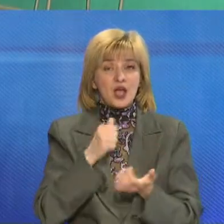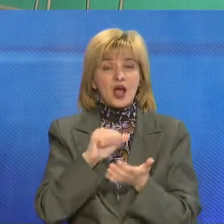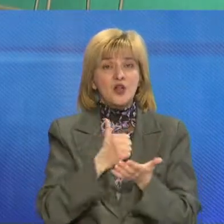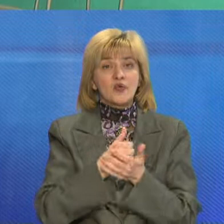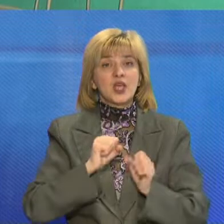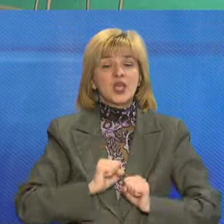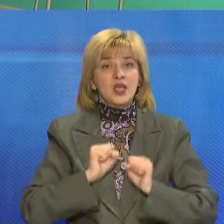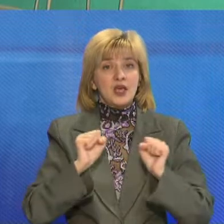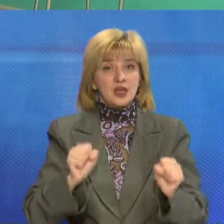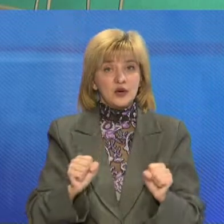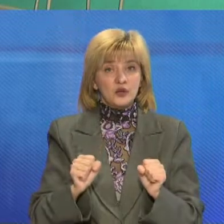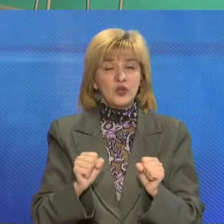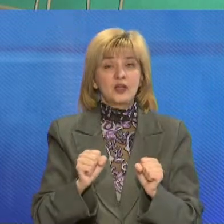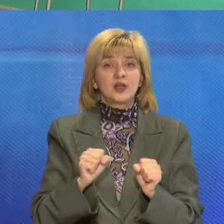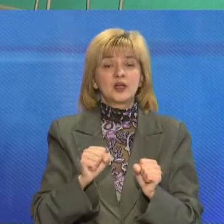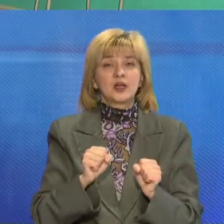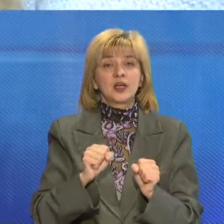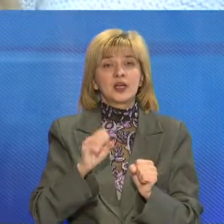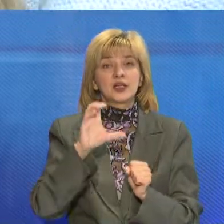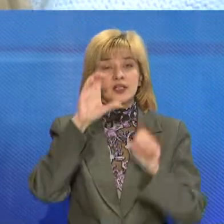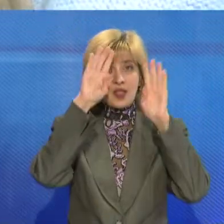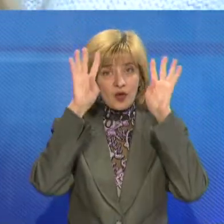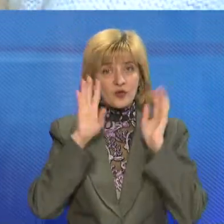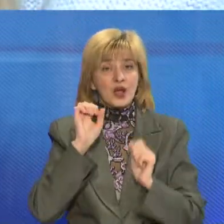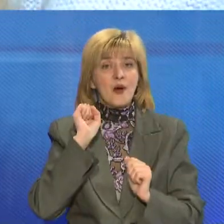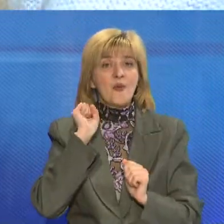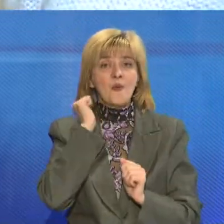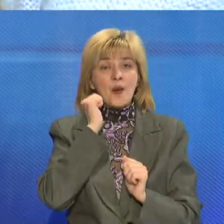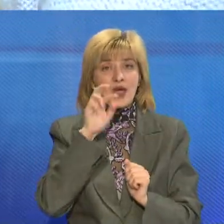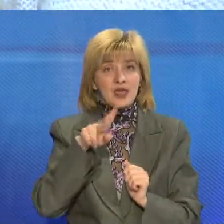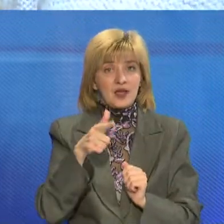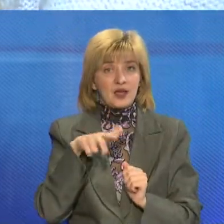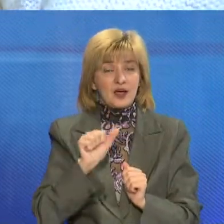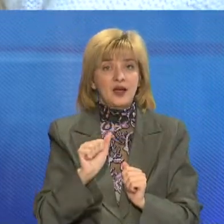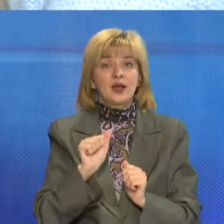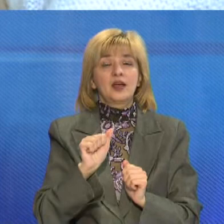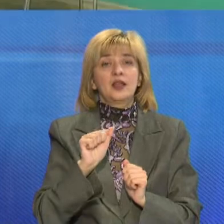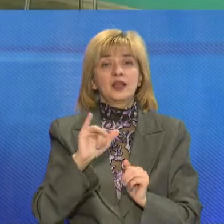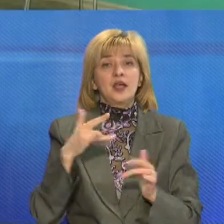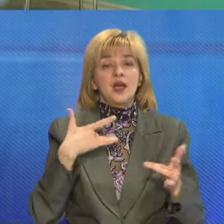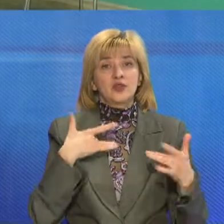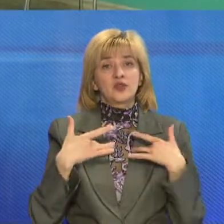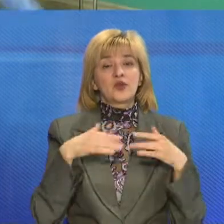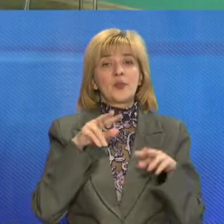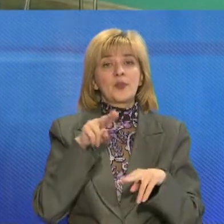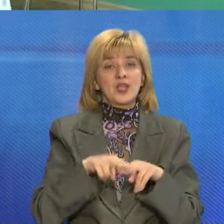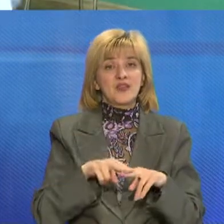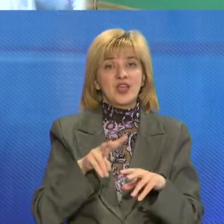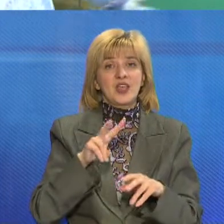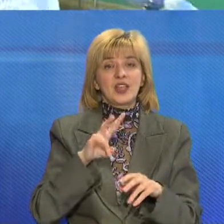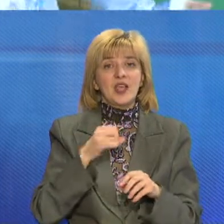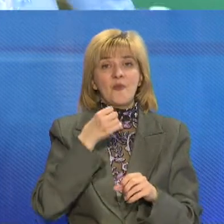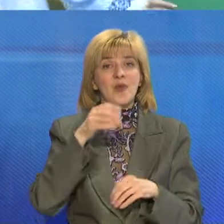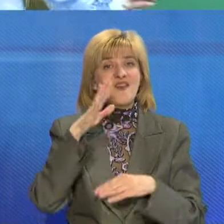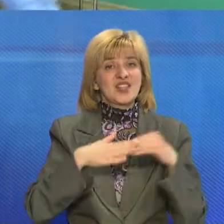і яе ўнучка Ягуня, Чырвоная шапачка, Воўк і не толькі, акцёры тутэйшага, непрафесійнага, але вельмі запатрабаванага Анры